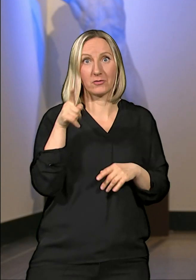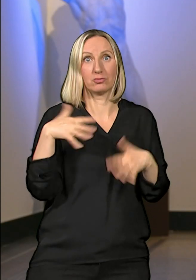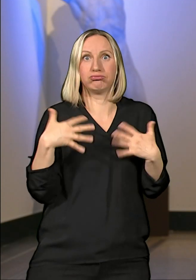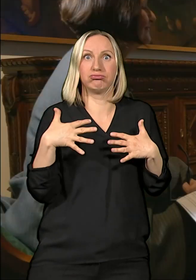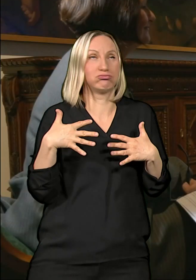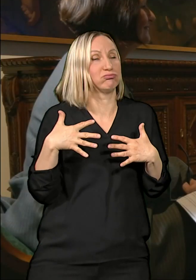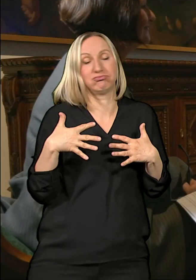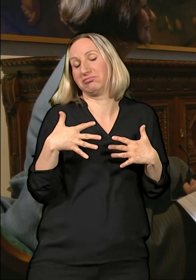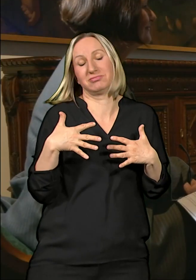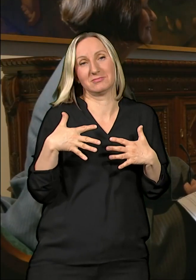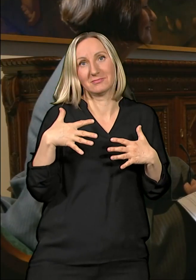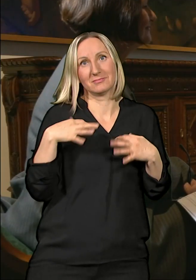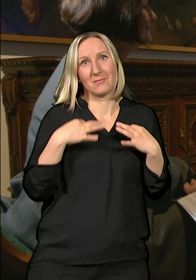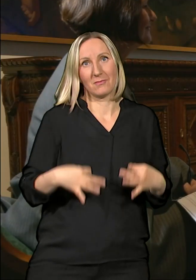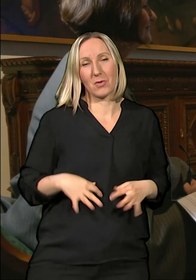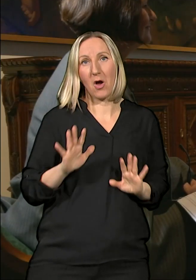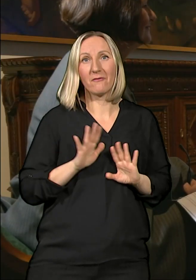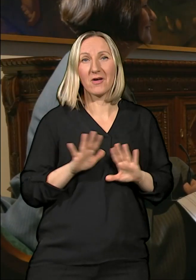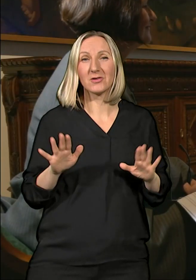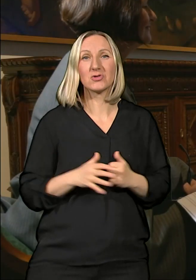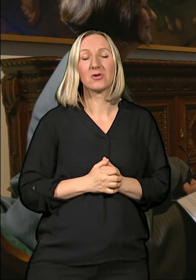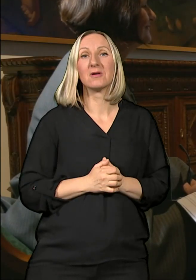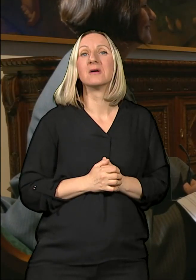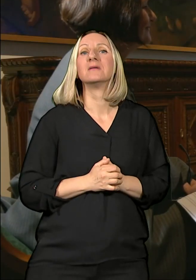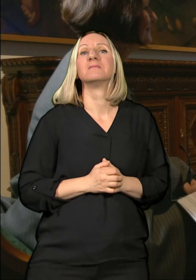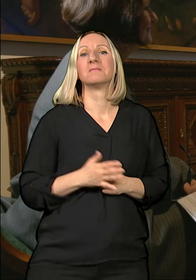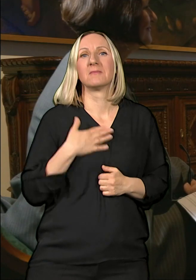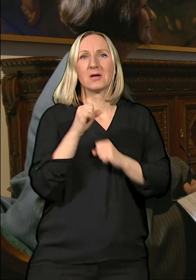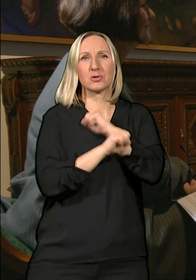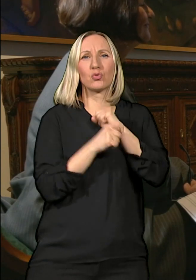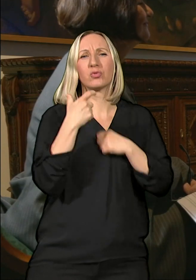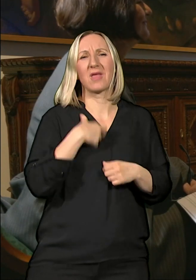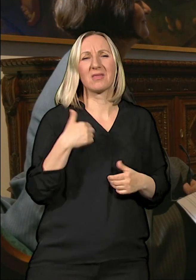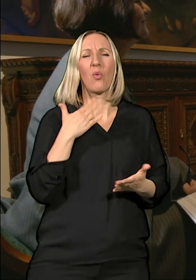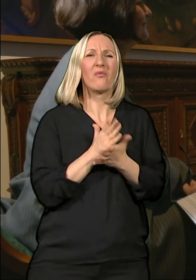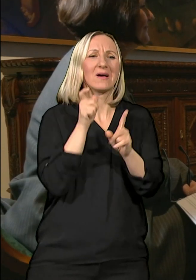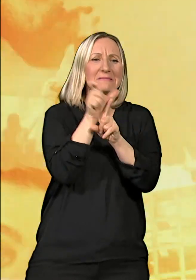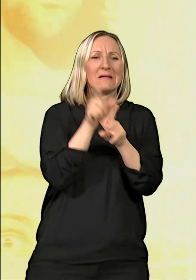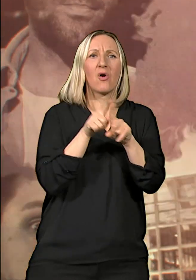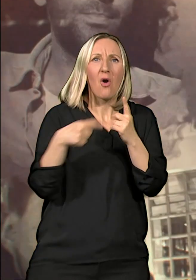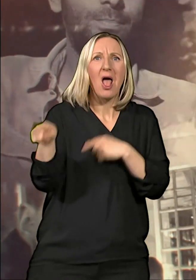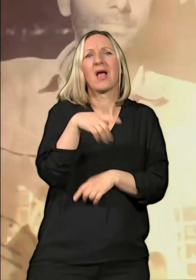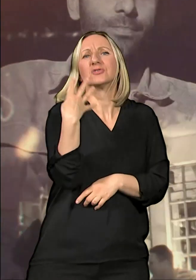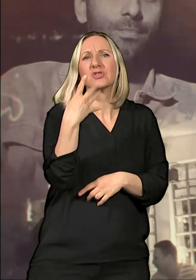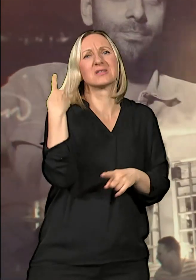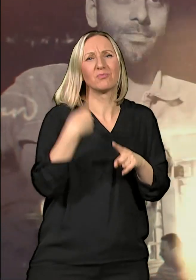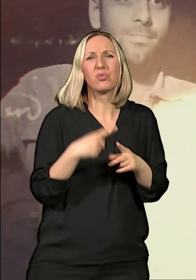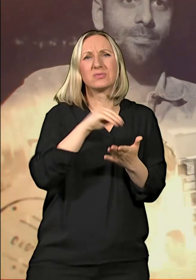profesor. Ne znam, ja sam bio jedan od onih studenta koji je uvek terao kolege da prođemo 40 puta